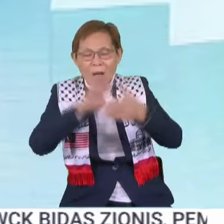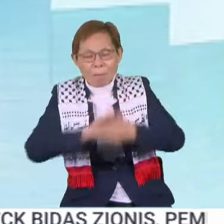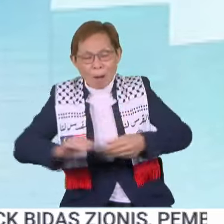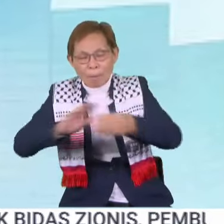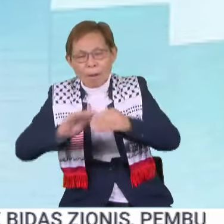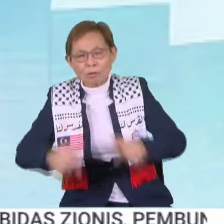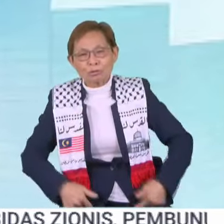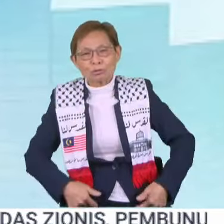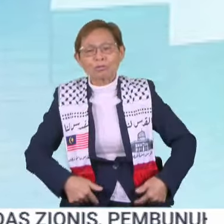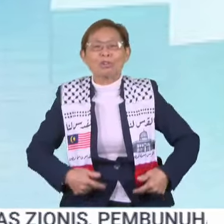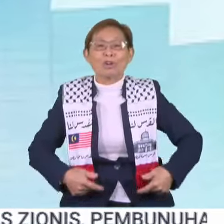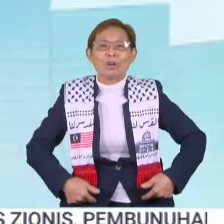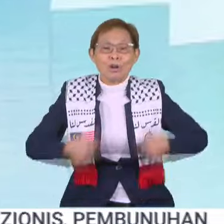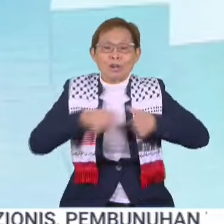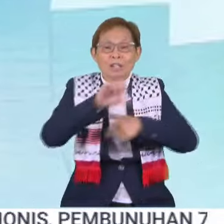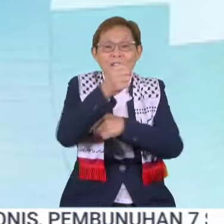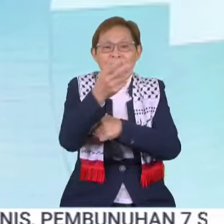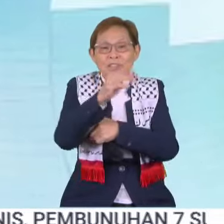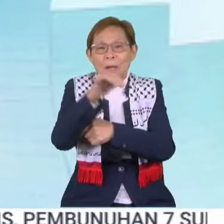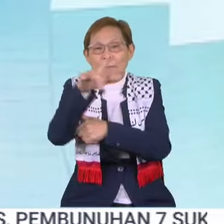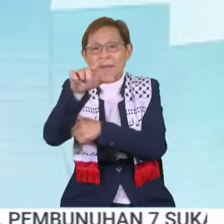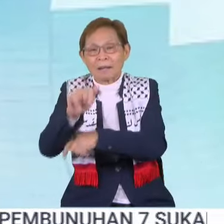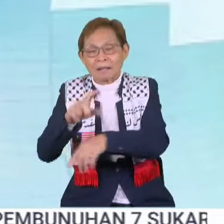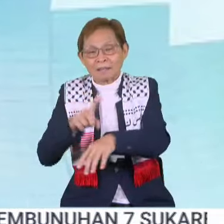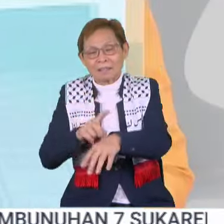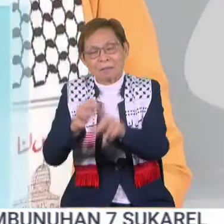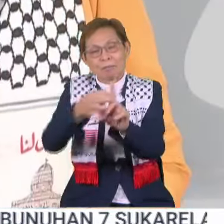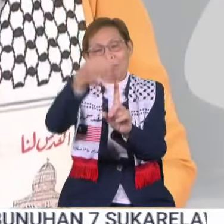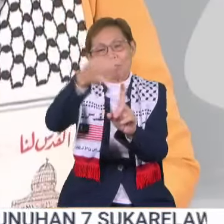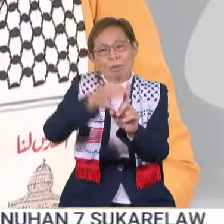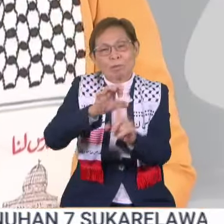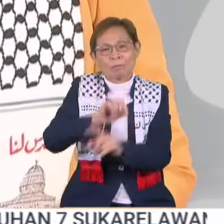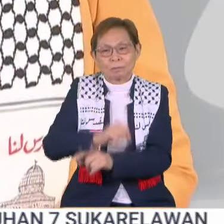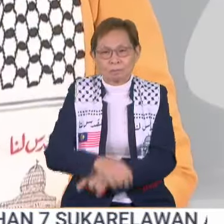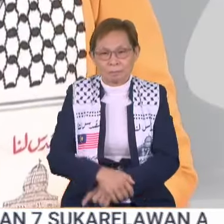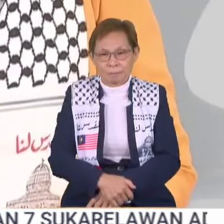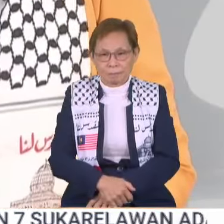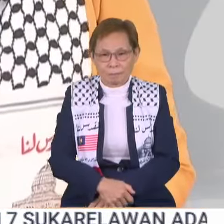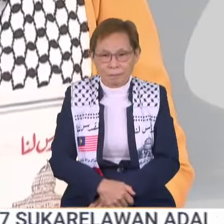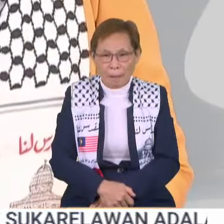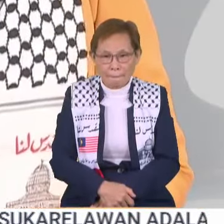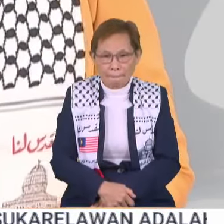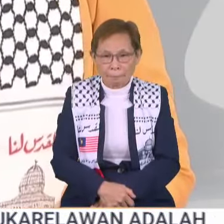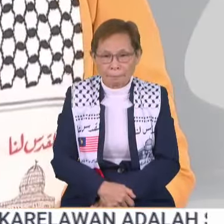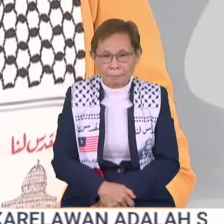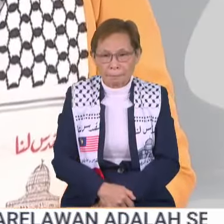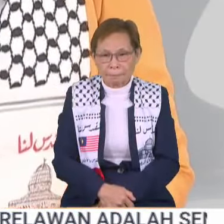terus bersama Sharmila Rastam di Pulau Pinang. Silakan Sharmila.